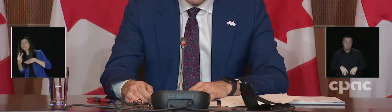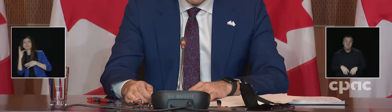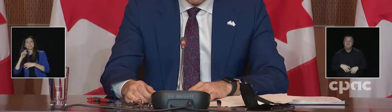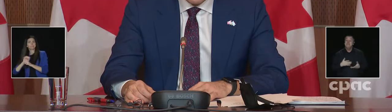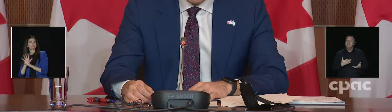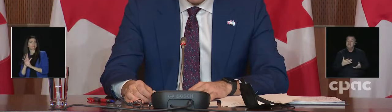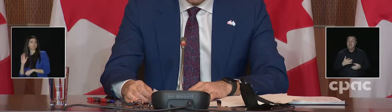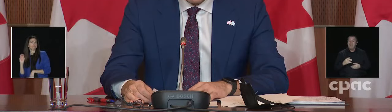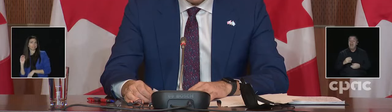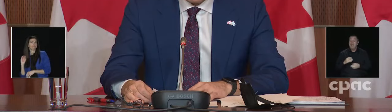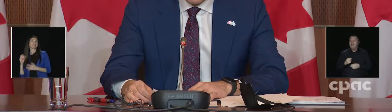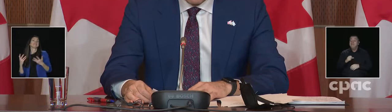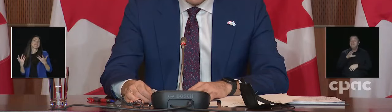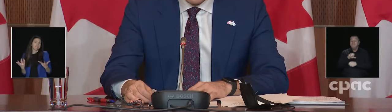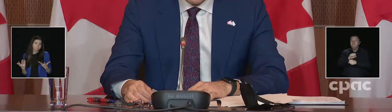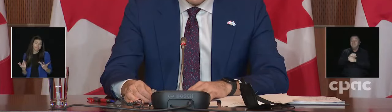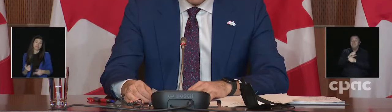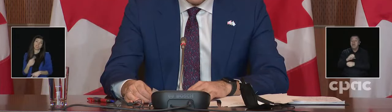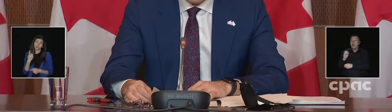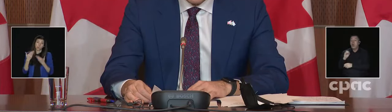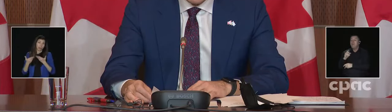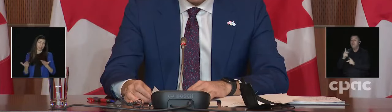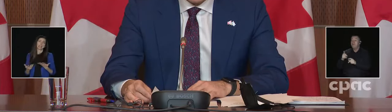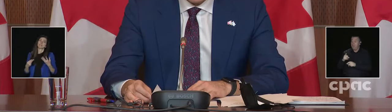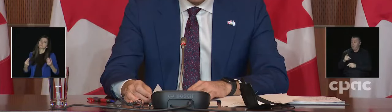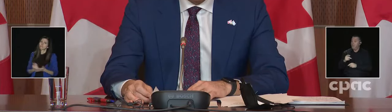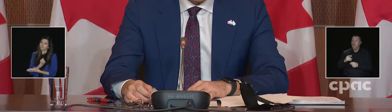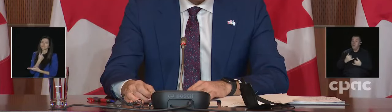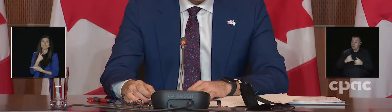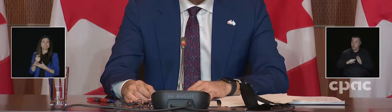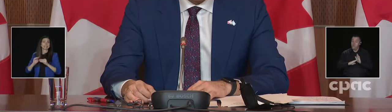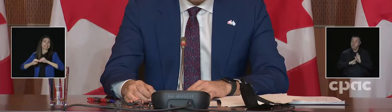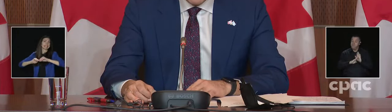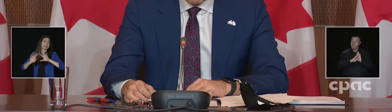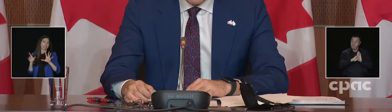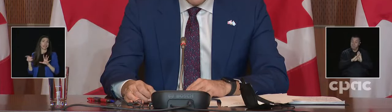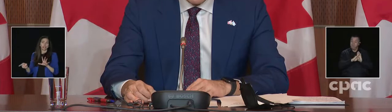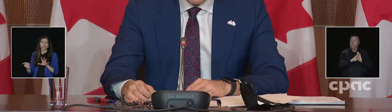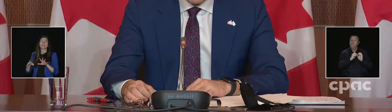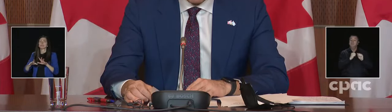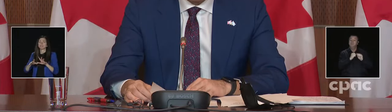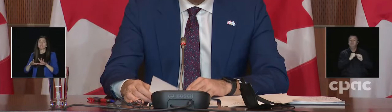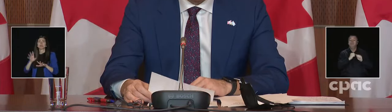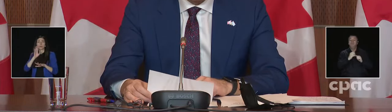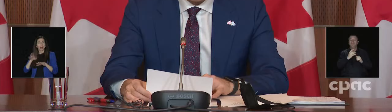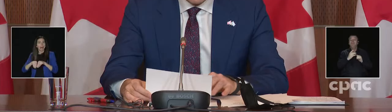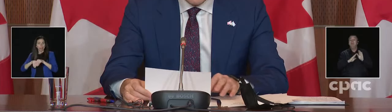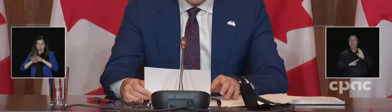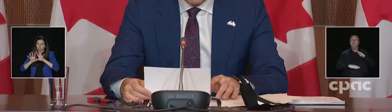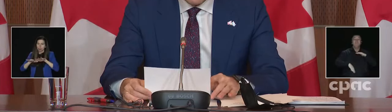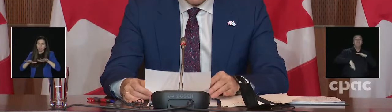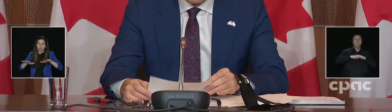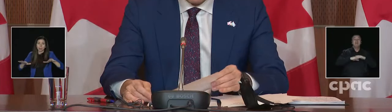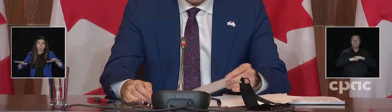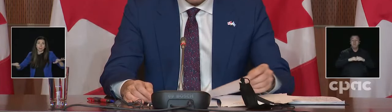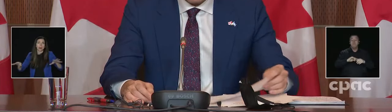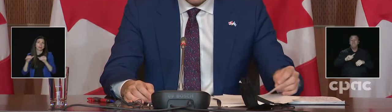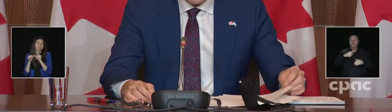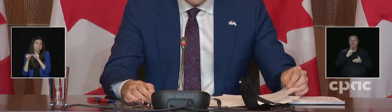cas Omicron continuent d'augmenter à un niveau élevé pour atteindre un pic potentiel au cours des prochaines